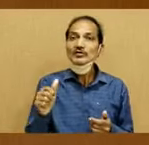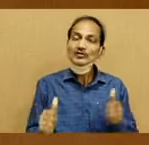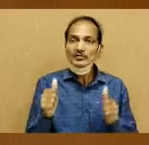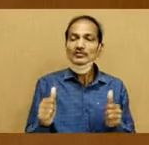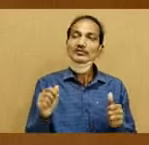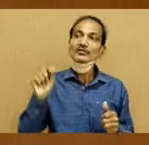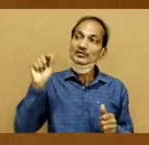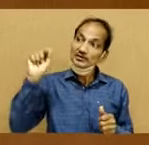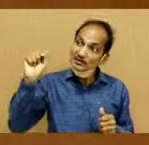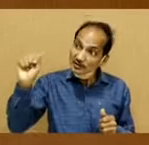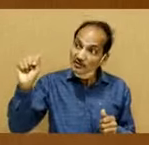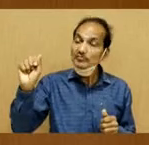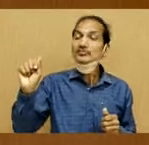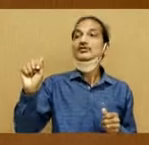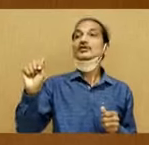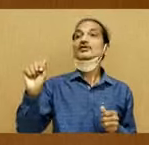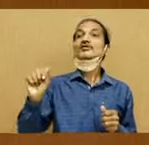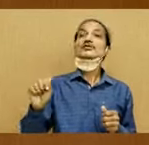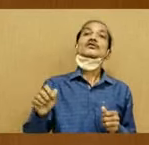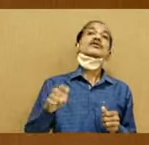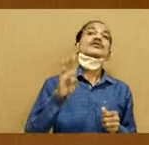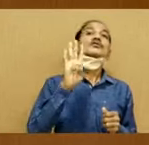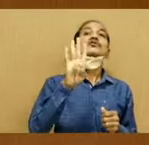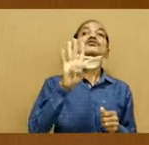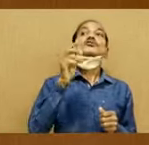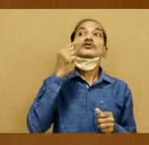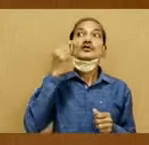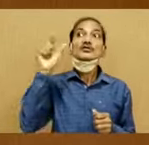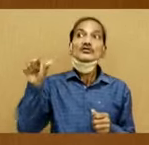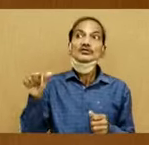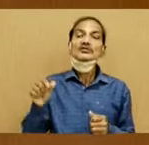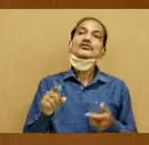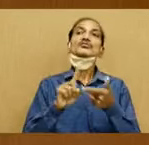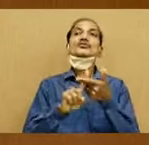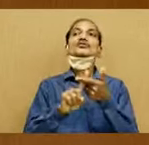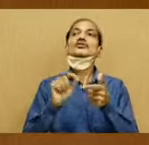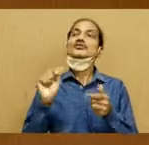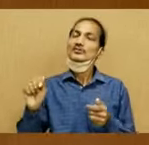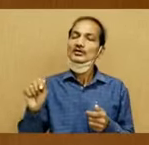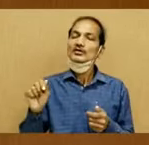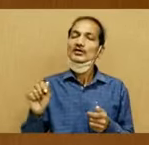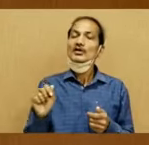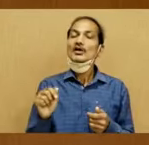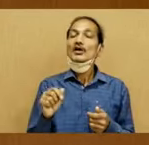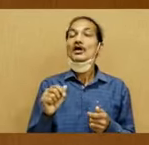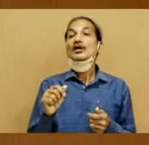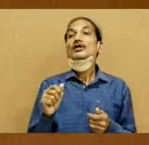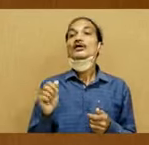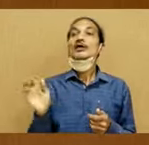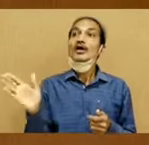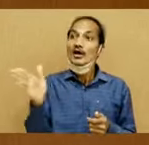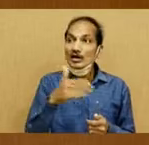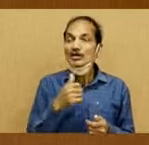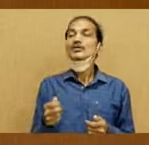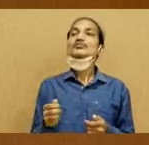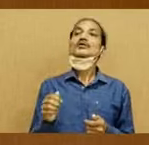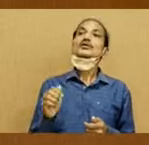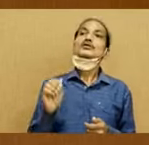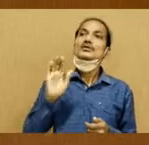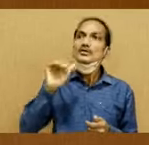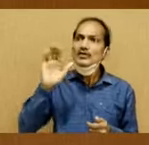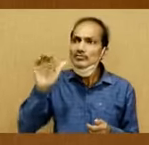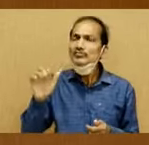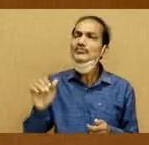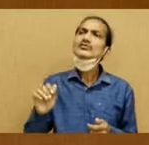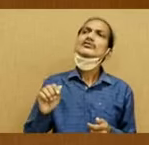ଆମେ ବାହାରୁଛୁ ଆମେ ଡାକୁଛୁ ଆପଣଙ୍କୁ ଟେଷ୍ଟ ପାଇଁ ଆସନ୍ତୁ, କଣ୍ଟେନମେଣ୍ଟ ଏରିଆ ହେଉ ଅନ୍ୟ ଏରିଆ ହେଉ, ଆପଣଙ୍କ ଦେହରେ